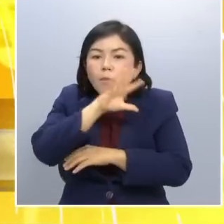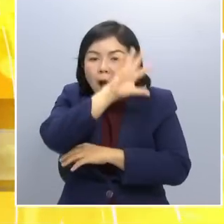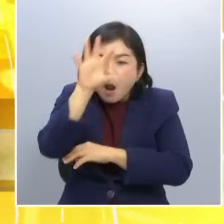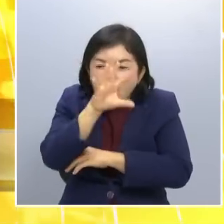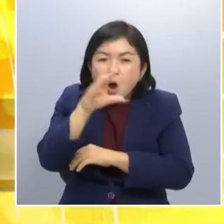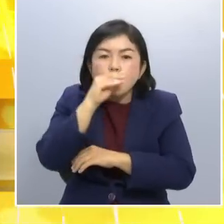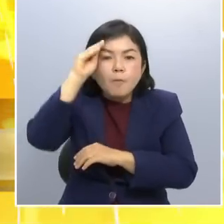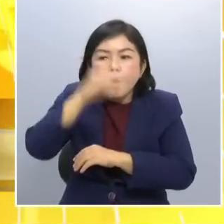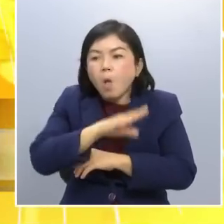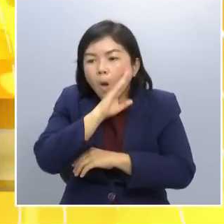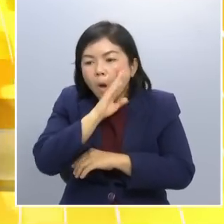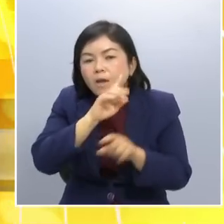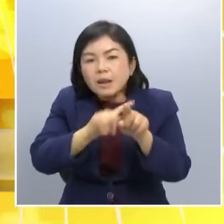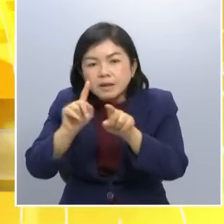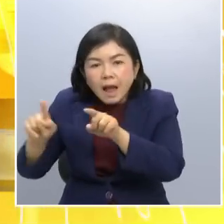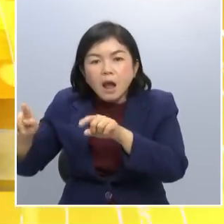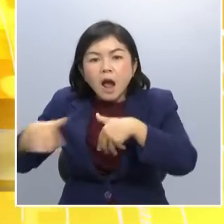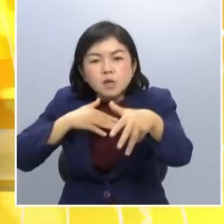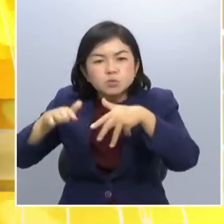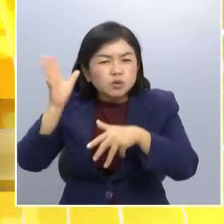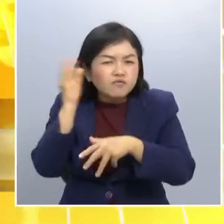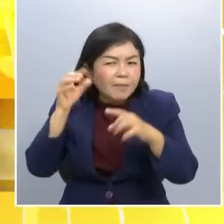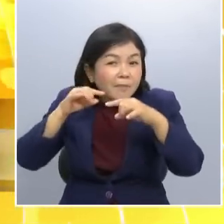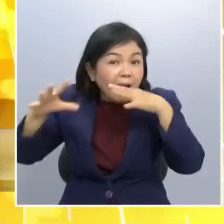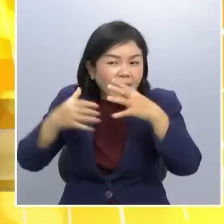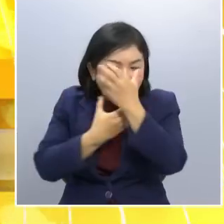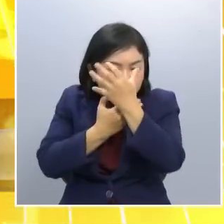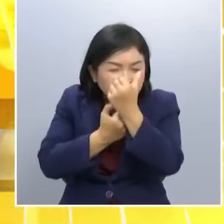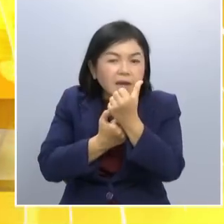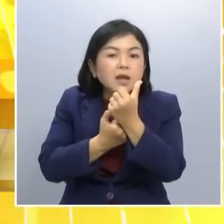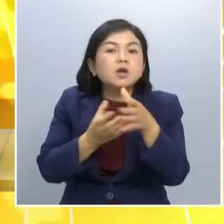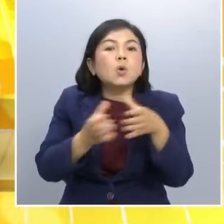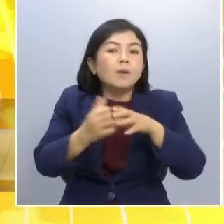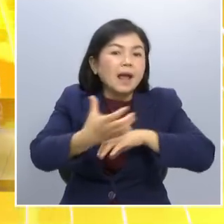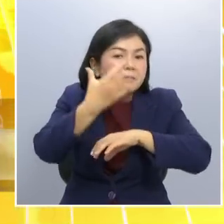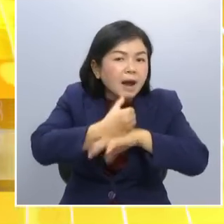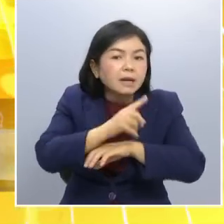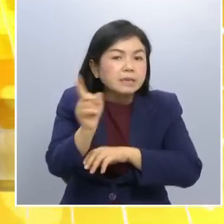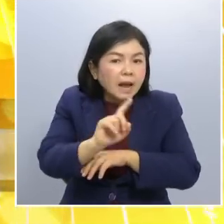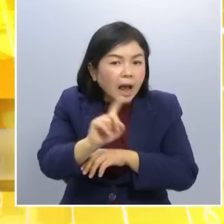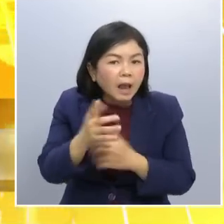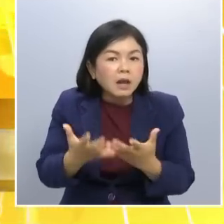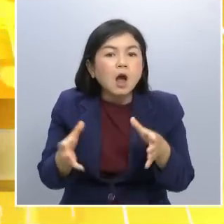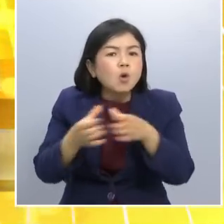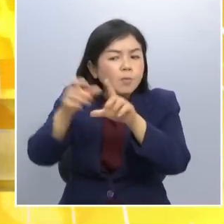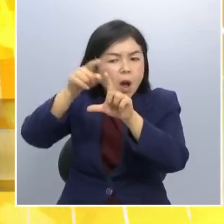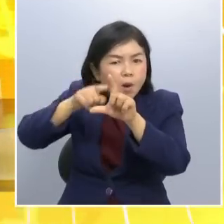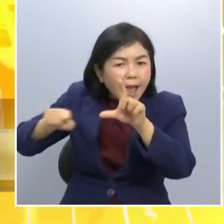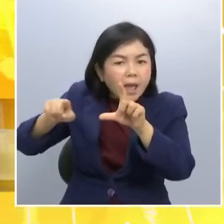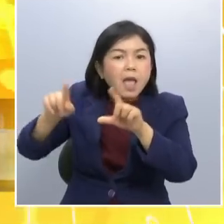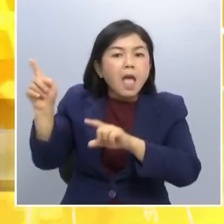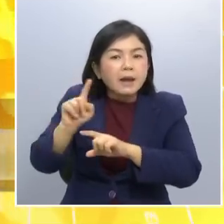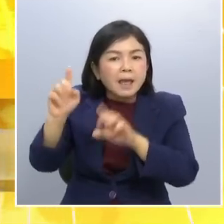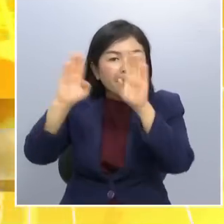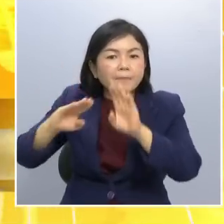พูดความเท็จหรือจูงใจให้เข้าใจผิดในขณะนี้ยอมของตนเองหรือพรรคการเมืองแล้วก็โยงไปถึงก้าวไกลไม่นโยบายประชดกอง